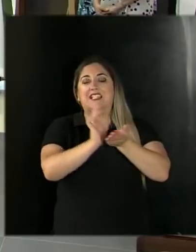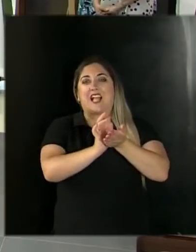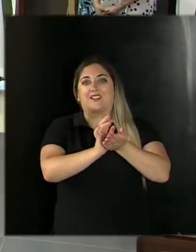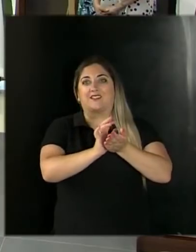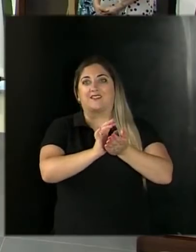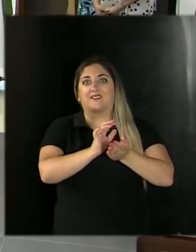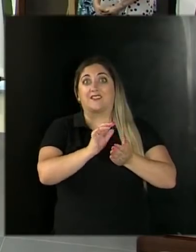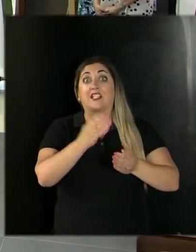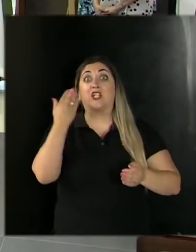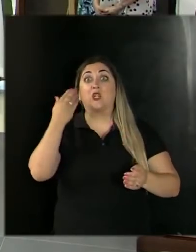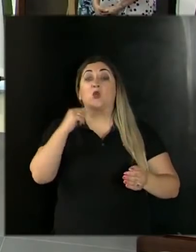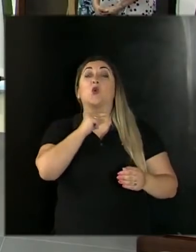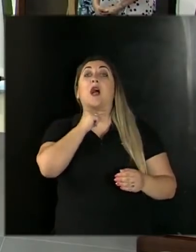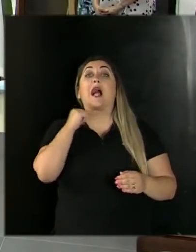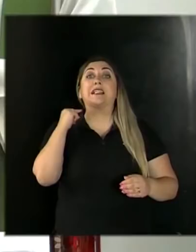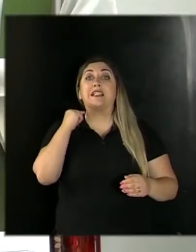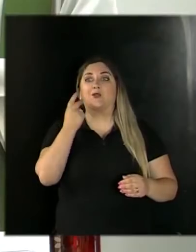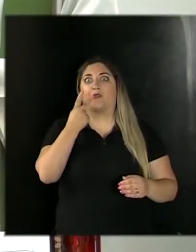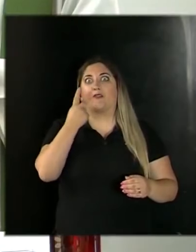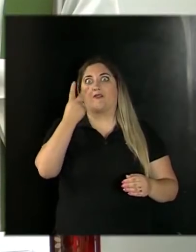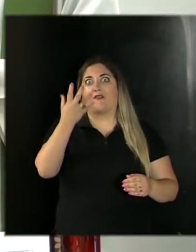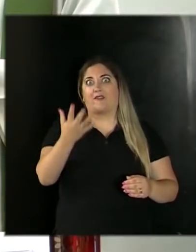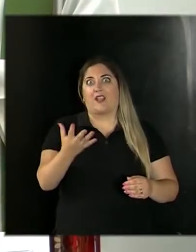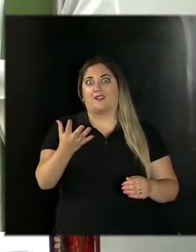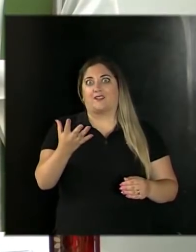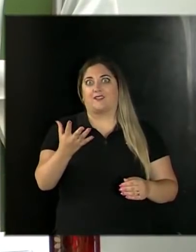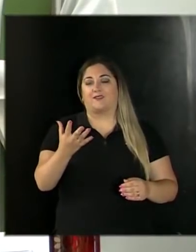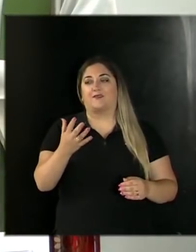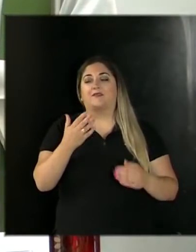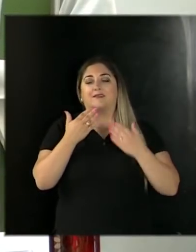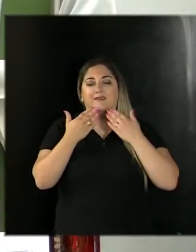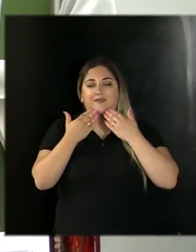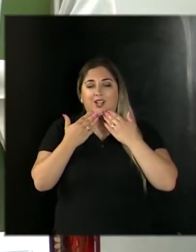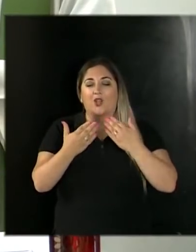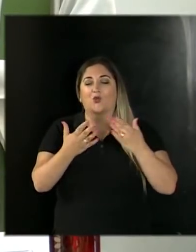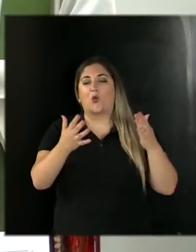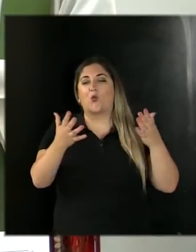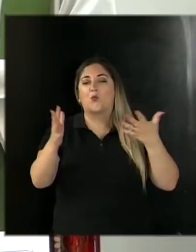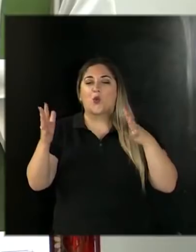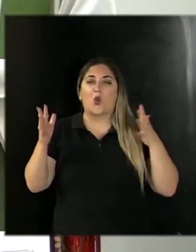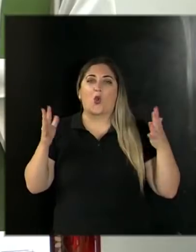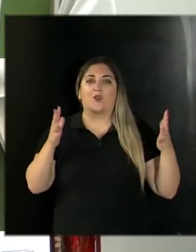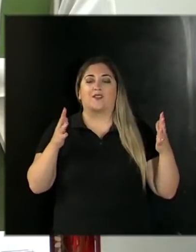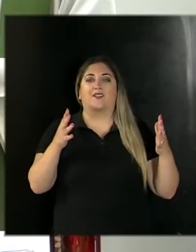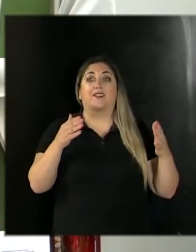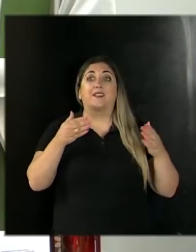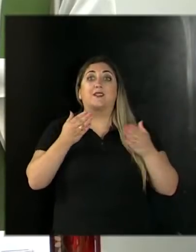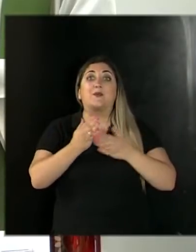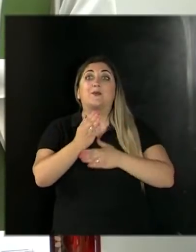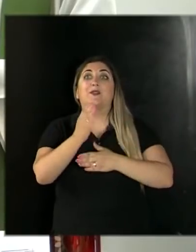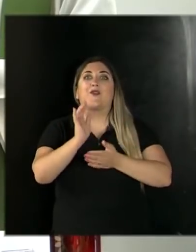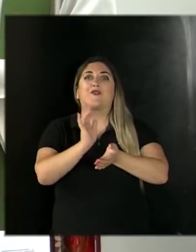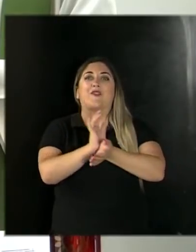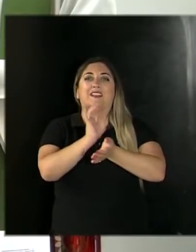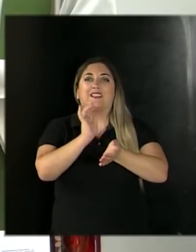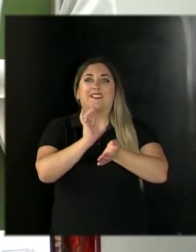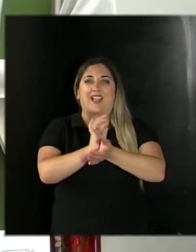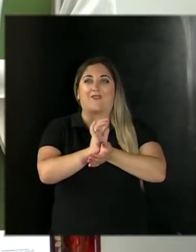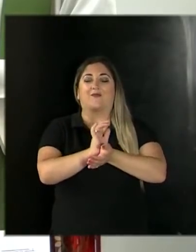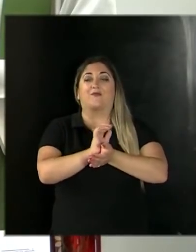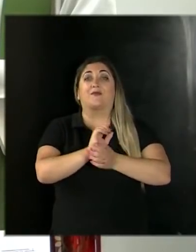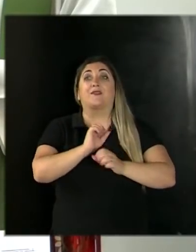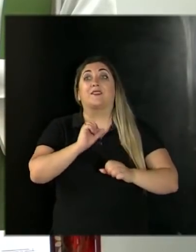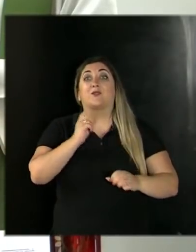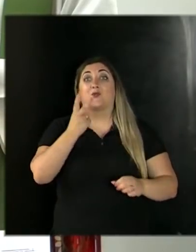jiġu dalgħodu għax illum jom il-Ħadd biex ikunu magħna waqt li tibdew dawn iċ-ċelebrazzjonijiet